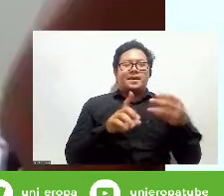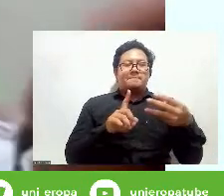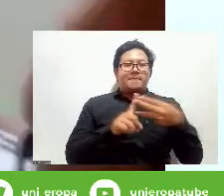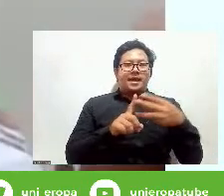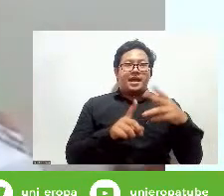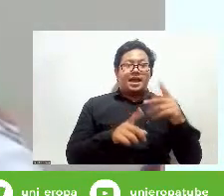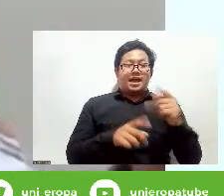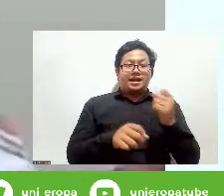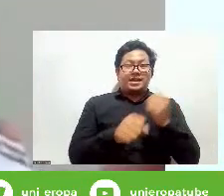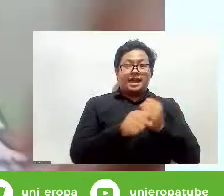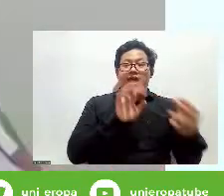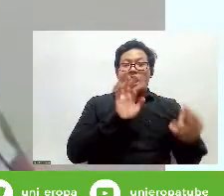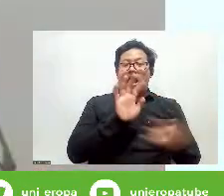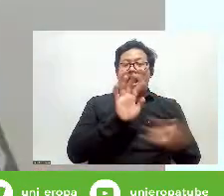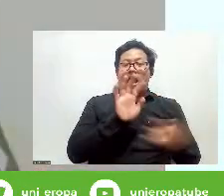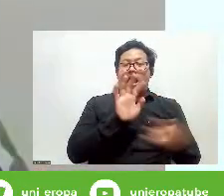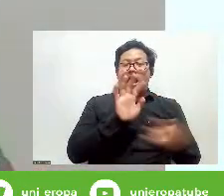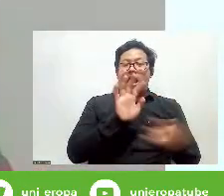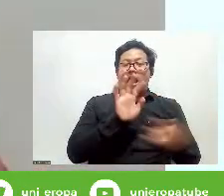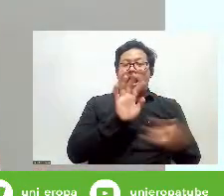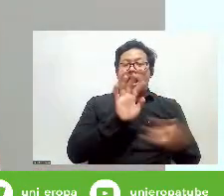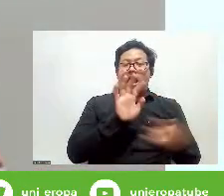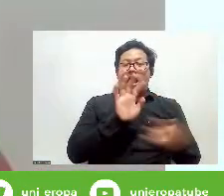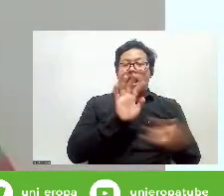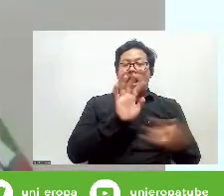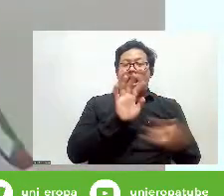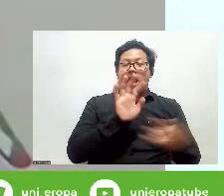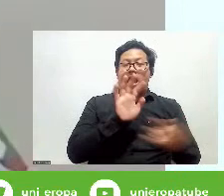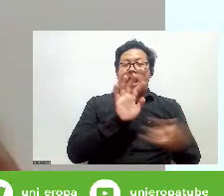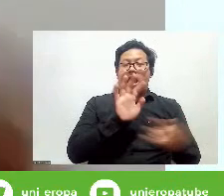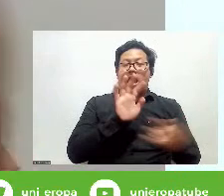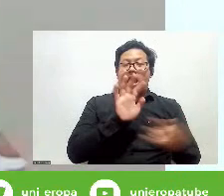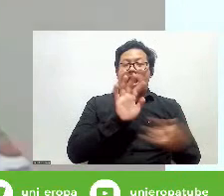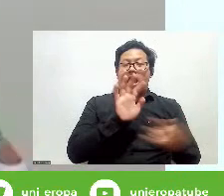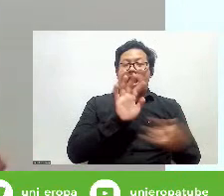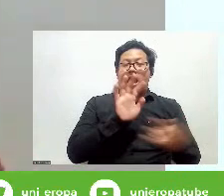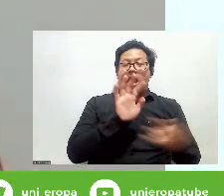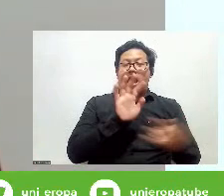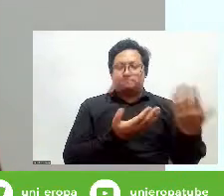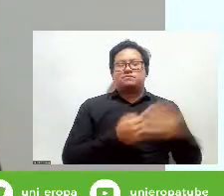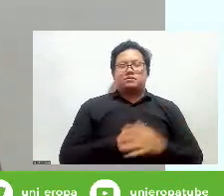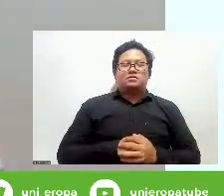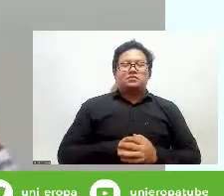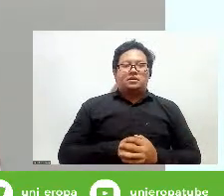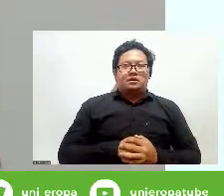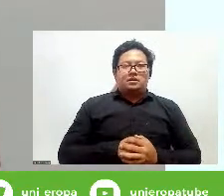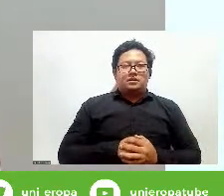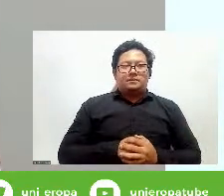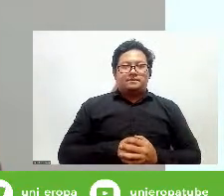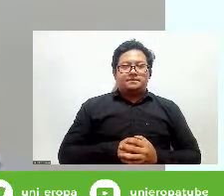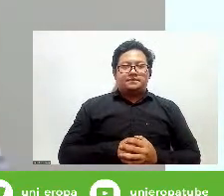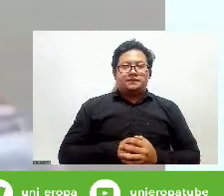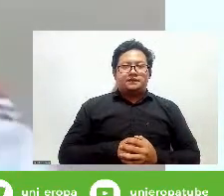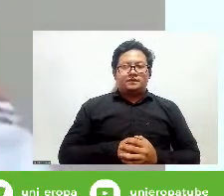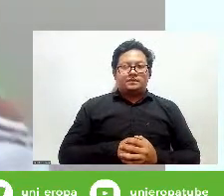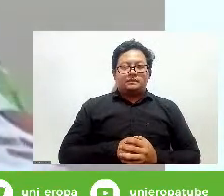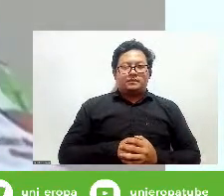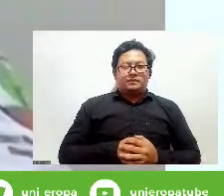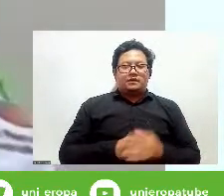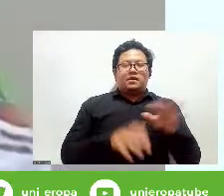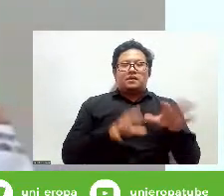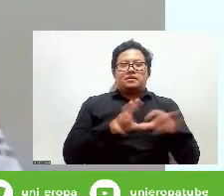termasuk anda-anda semua ini untuk kita pertahankan untuk eksplorasi